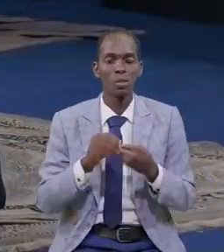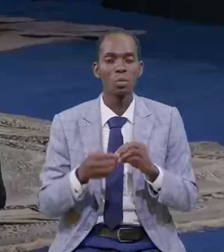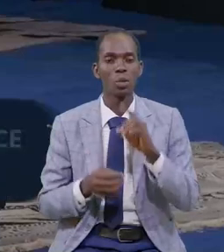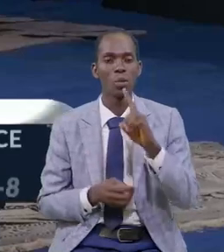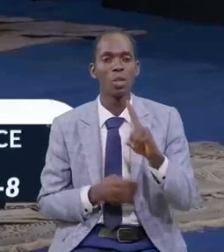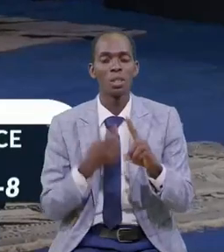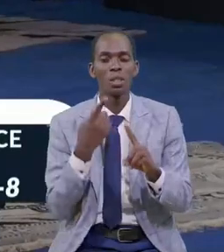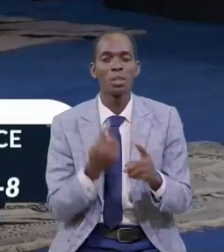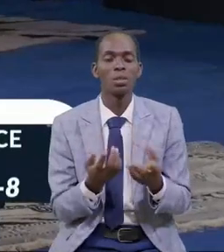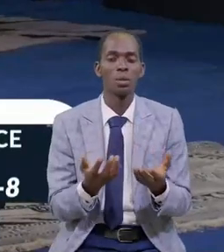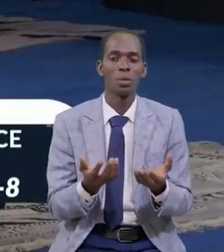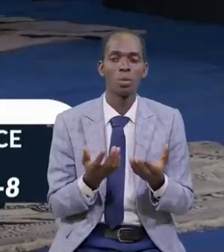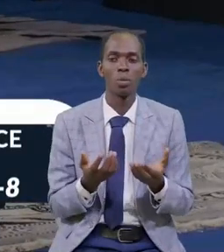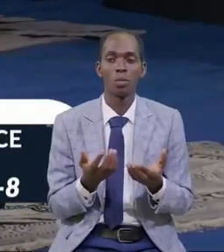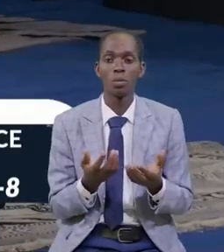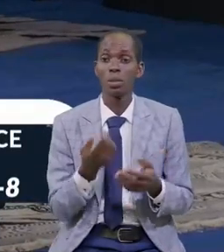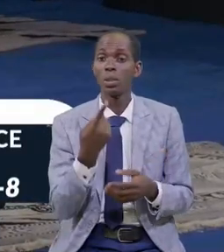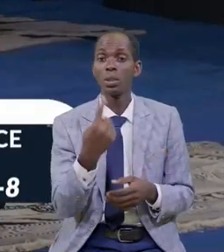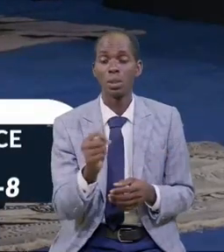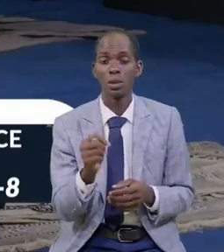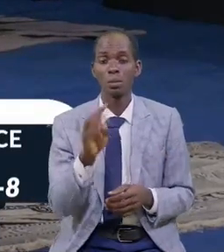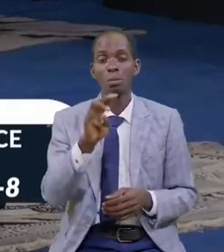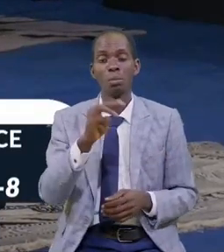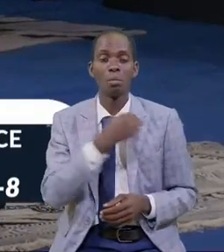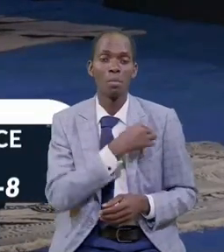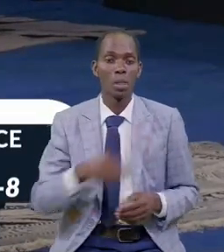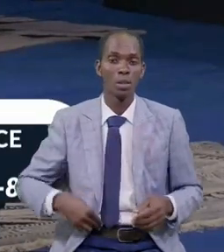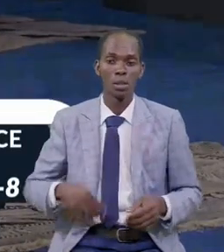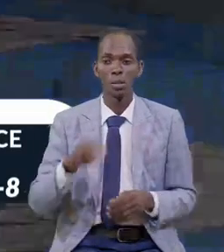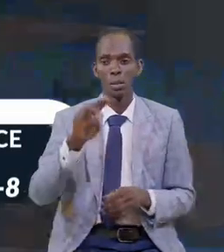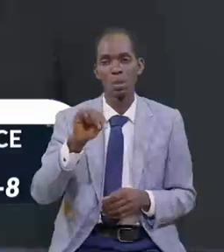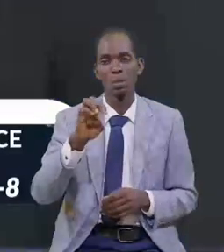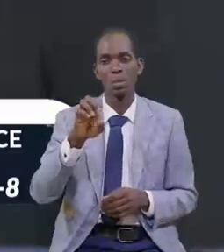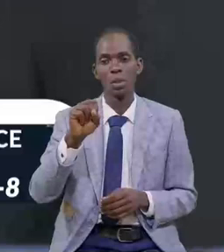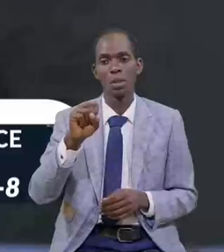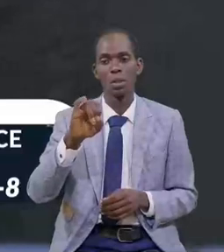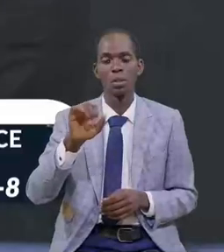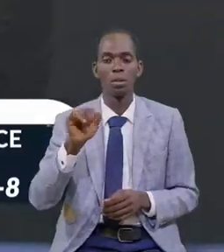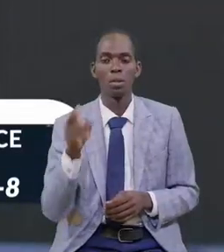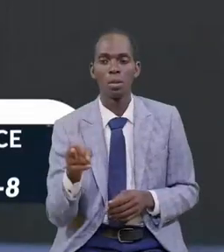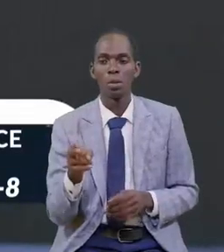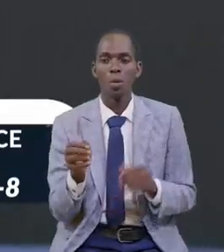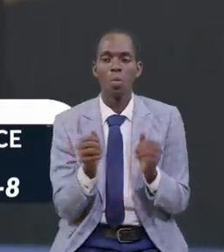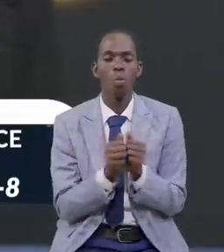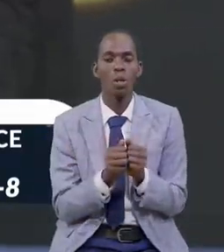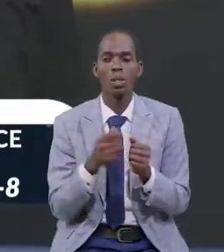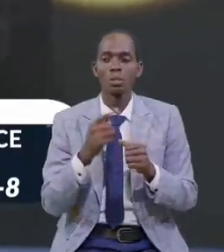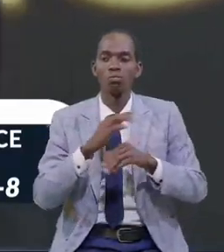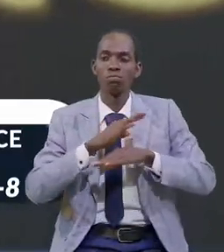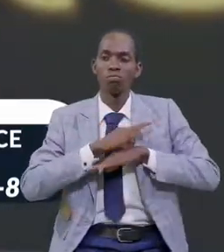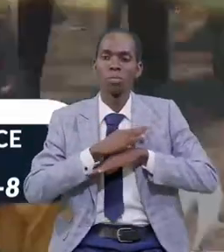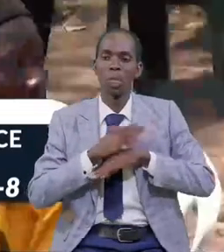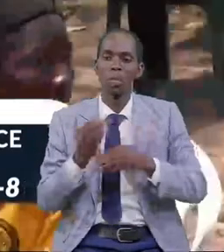1 le Messi d'un sacrifice satisfaisant pour le péché le